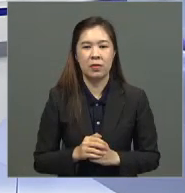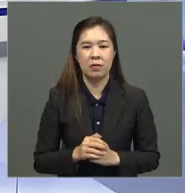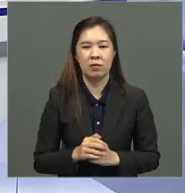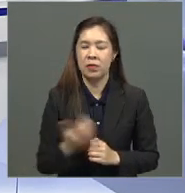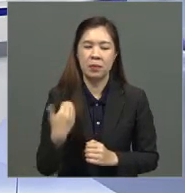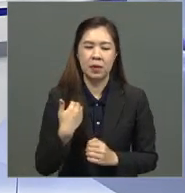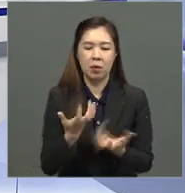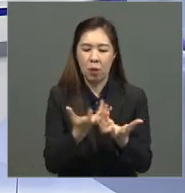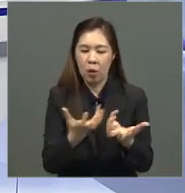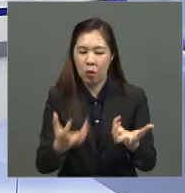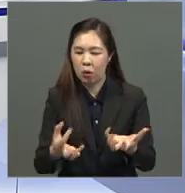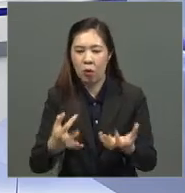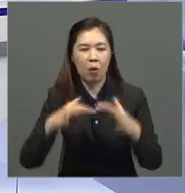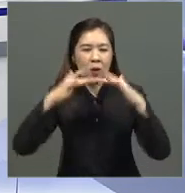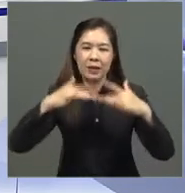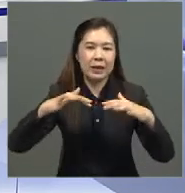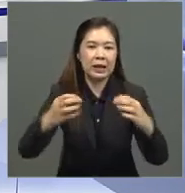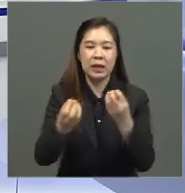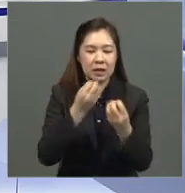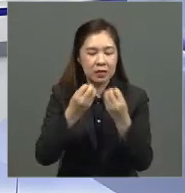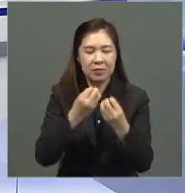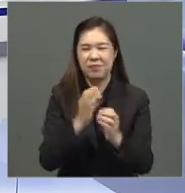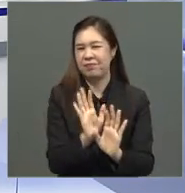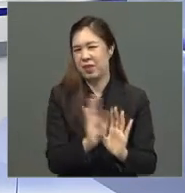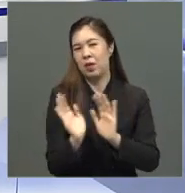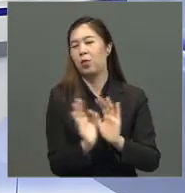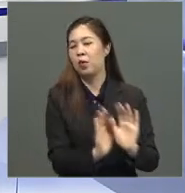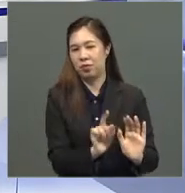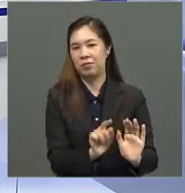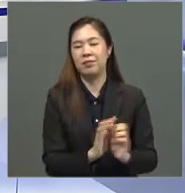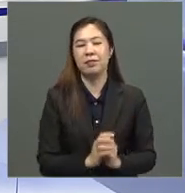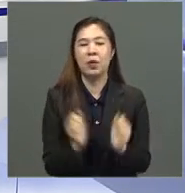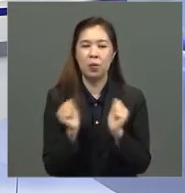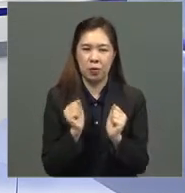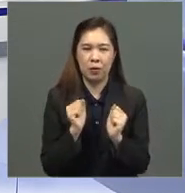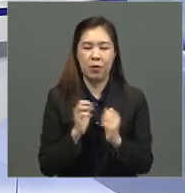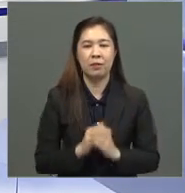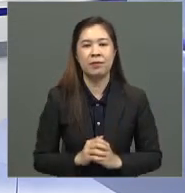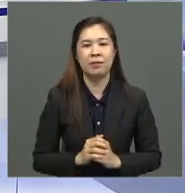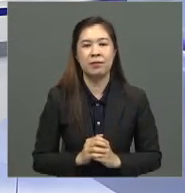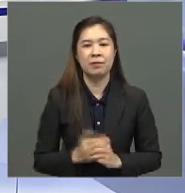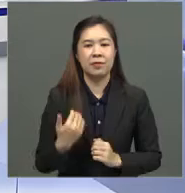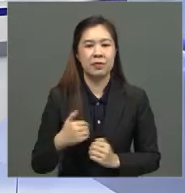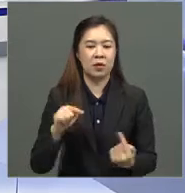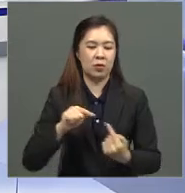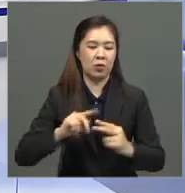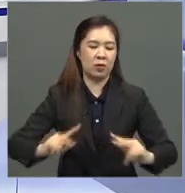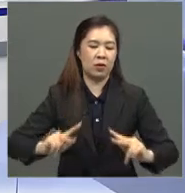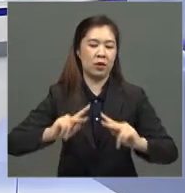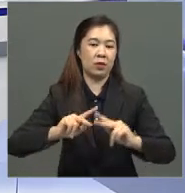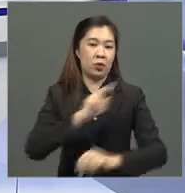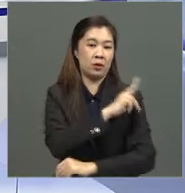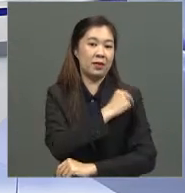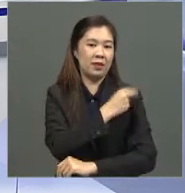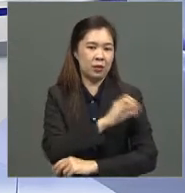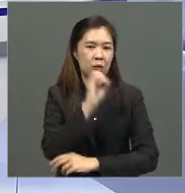คือไม่กินเลยอาหารทะเลแน่นอน หลีกเลี่ยง หลีกเลี่ยงแล้วก็กลัวกันนะคะหลายๆครั้งที่มีการแถลงจากทางกระทรวงสาธารณสุขคุณหม